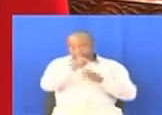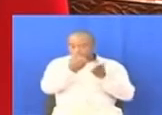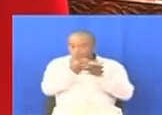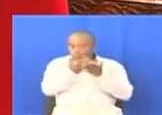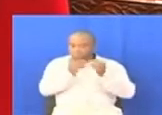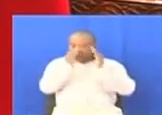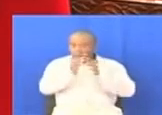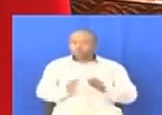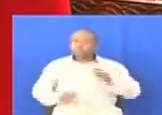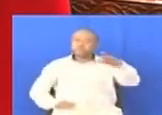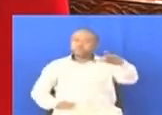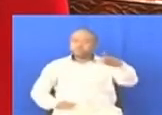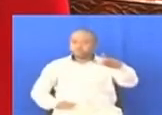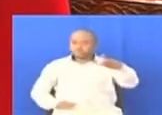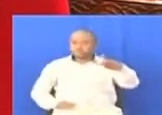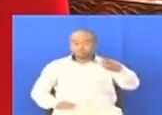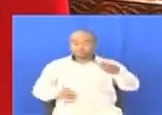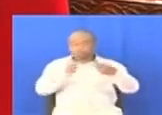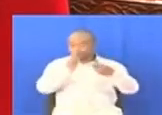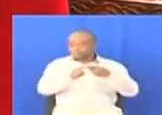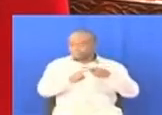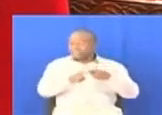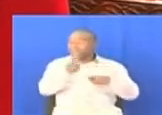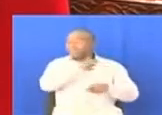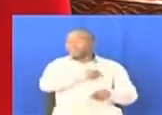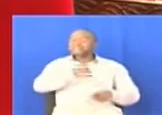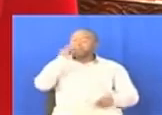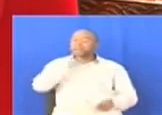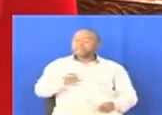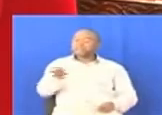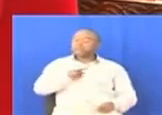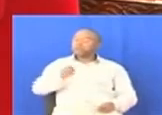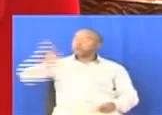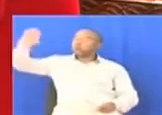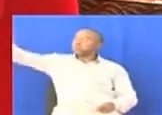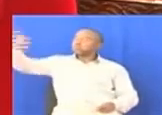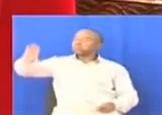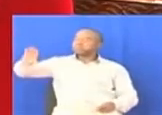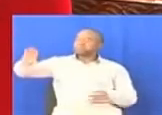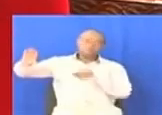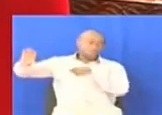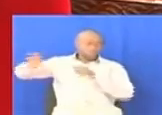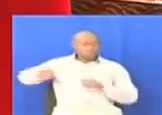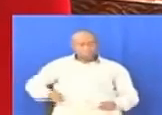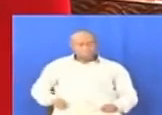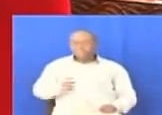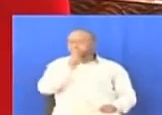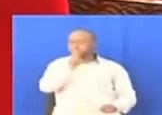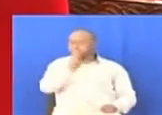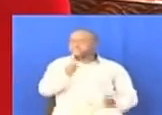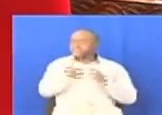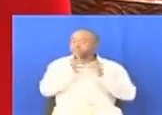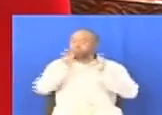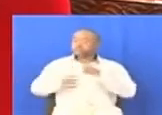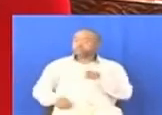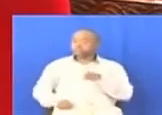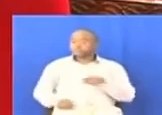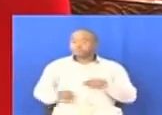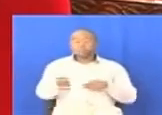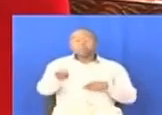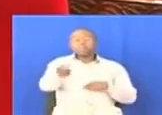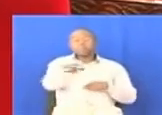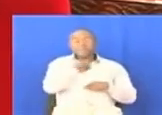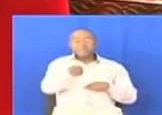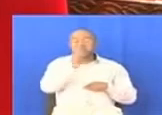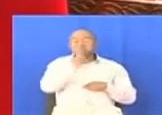Kwanza, kitendo cha kukataa mikopo ni jambo la kizalendo. Madeni tulionayo ni